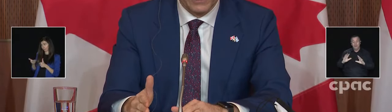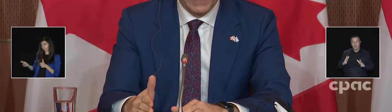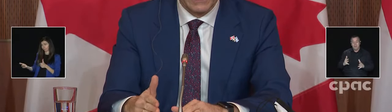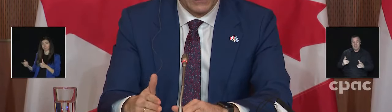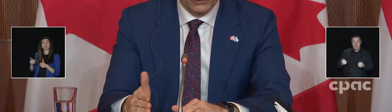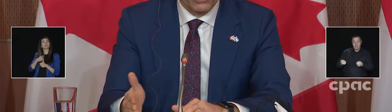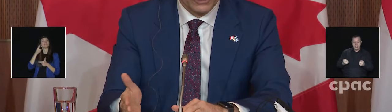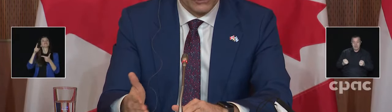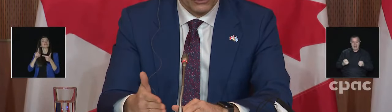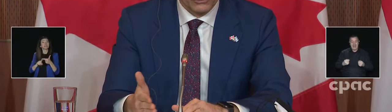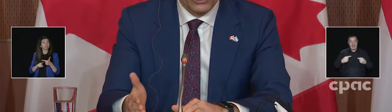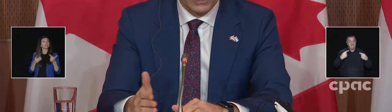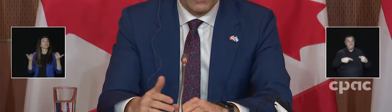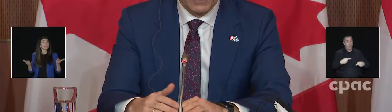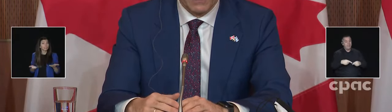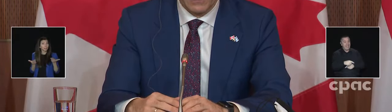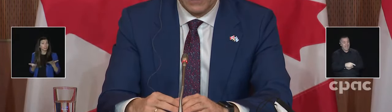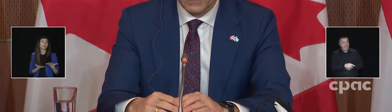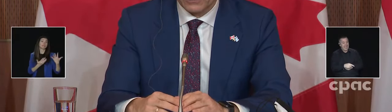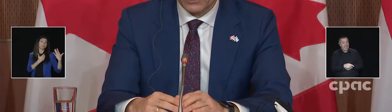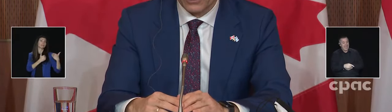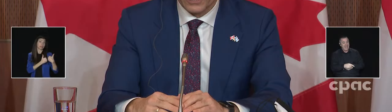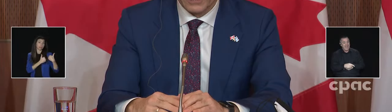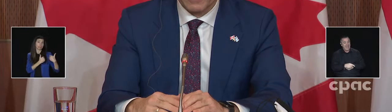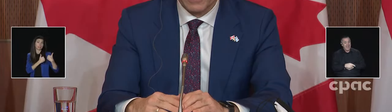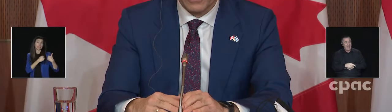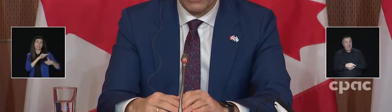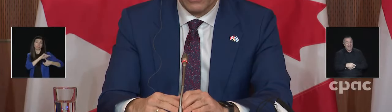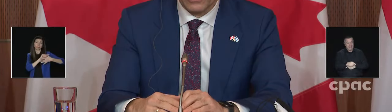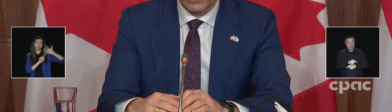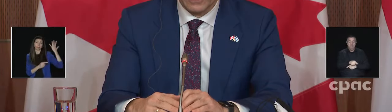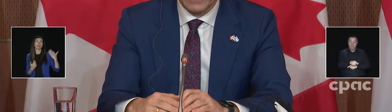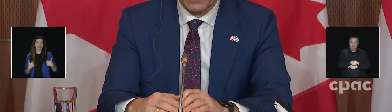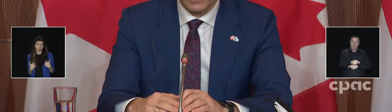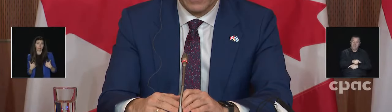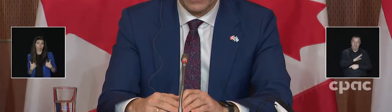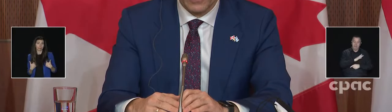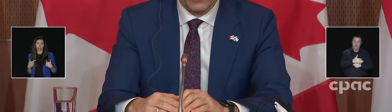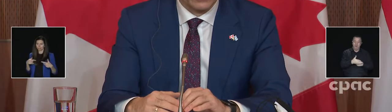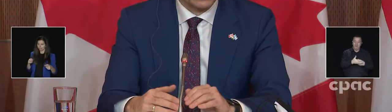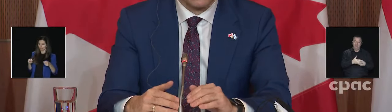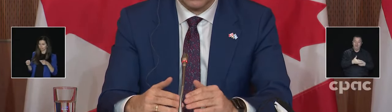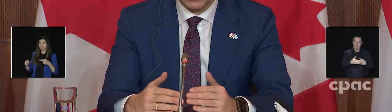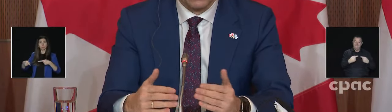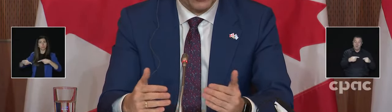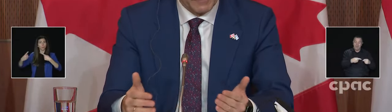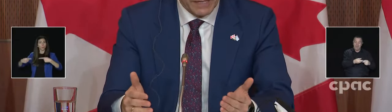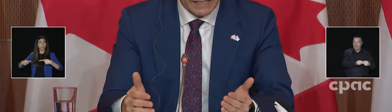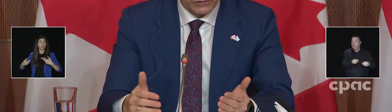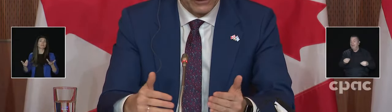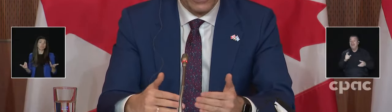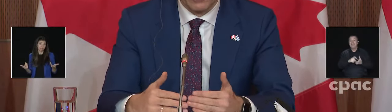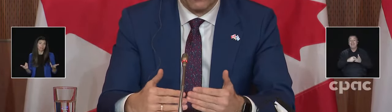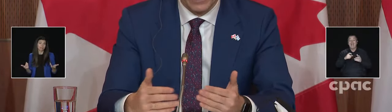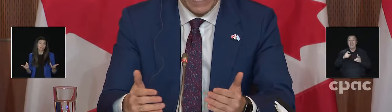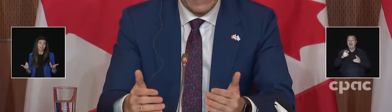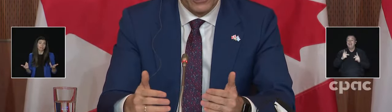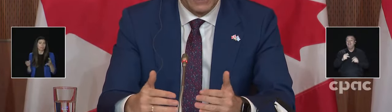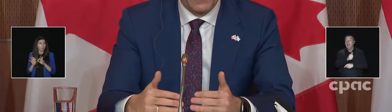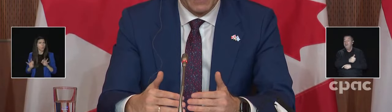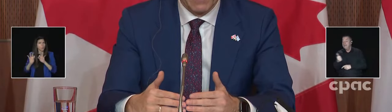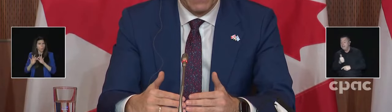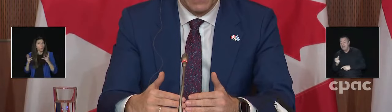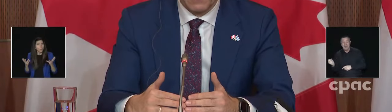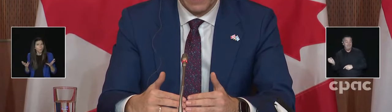la frontière, qui est une des sources, évidemment, de transmission de la COVID-19. Lorsque les gens se déplacent, lorsque les gens